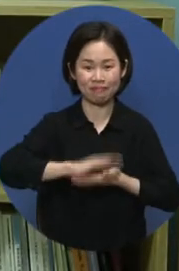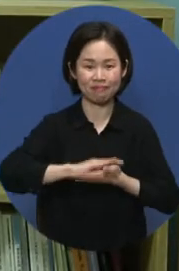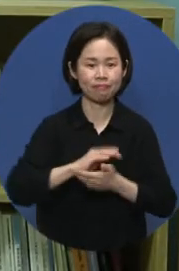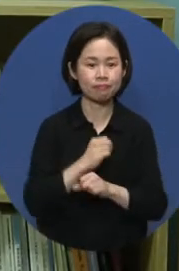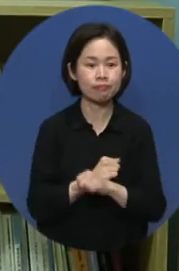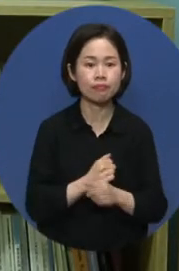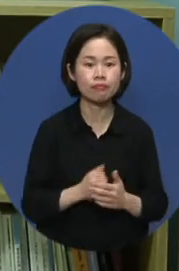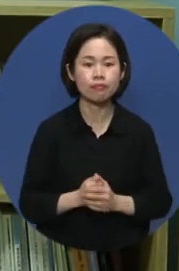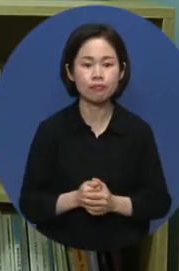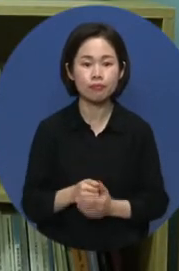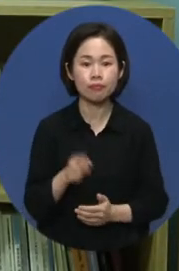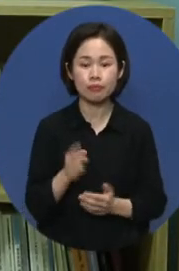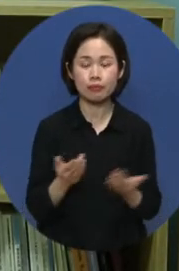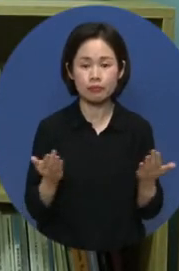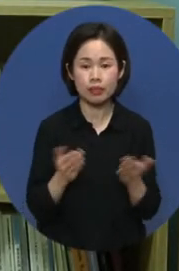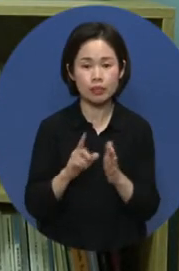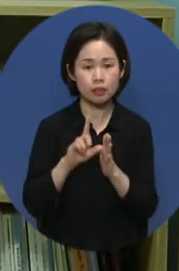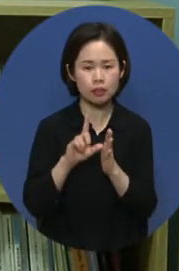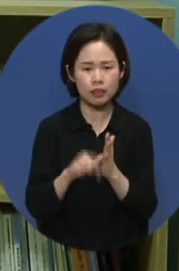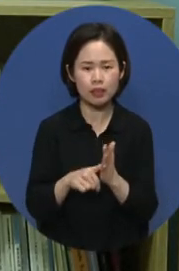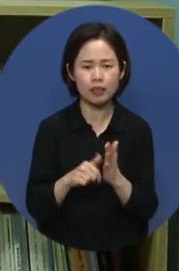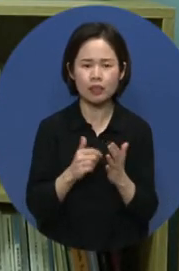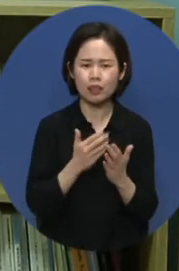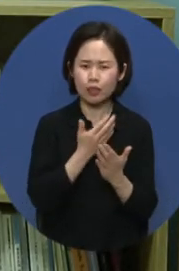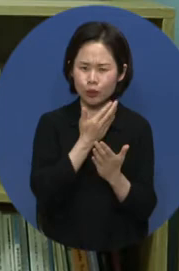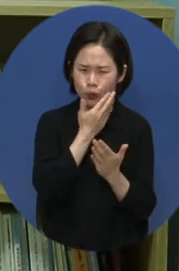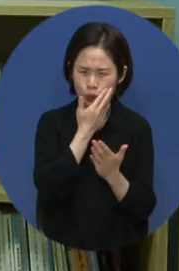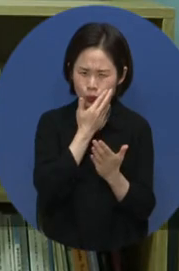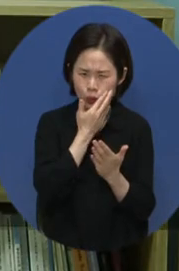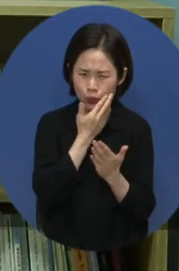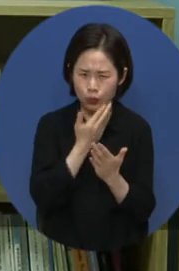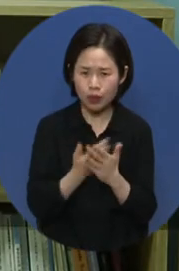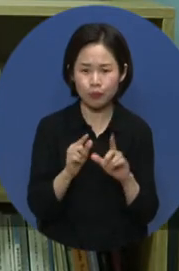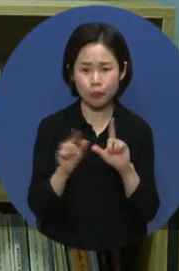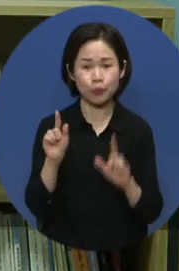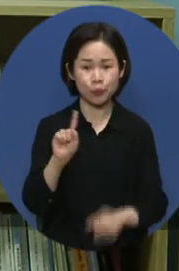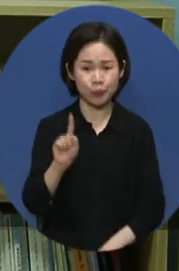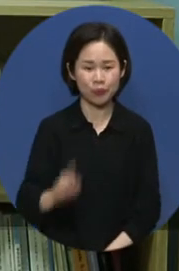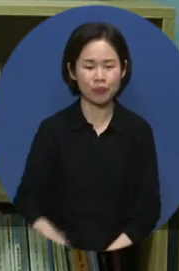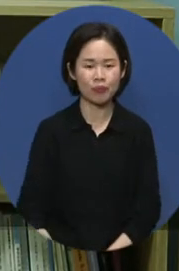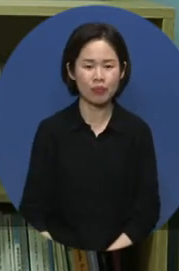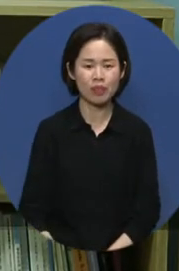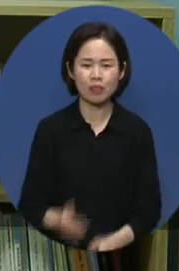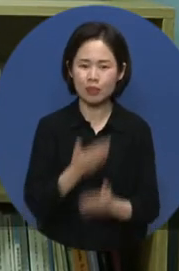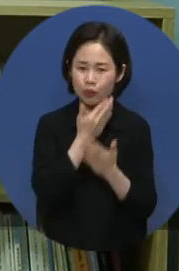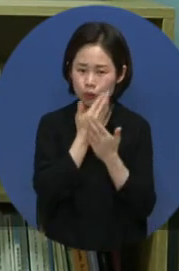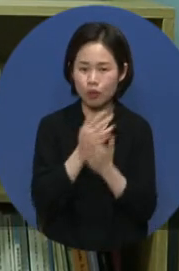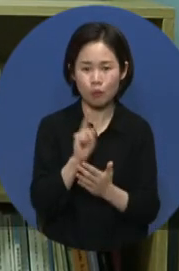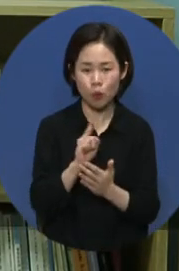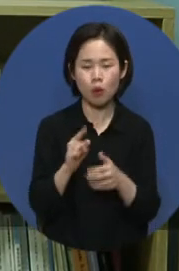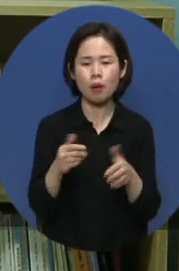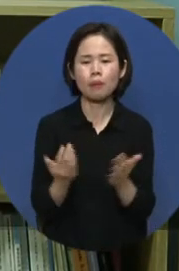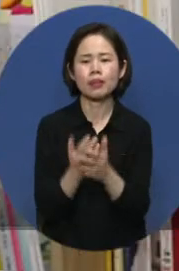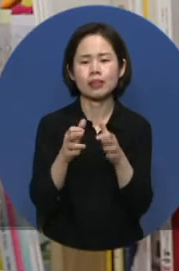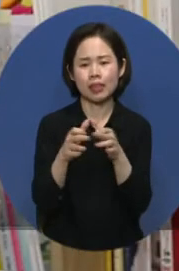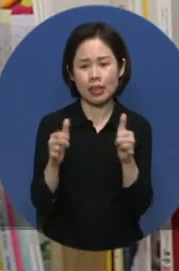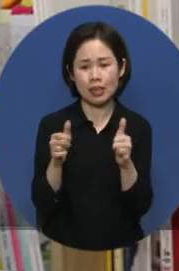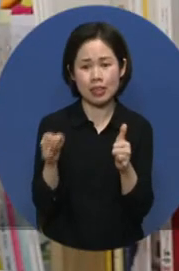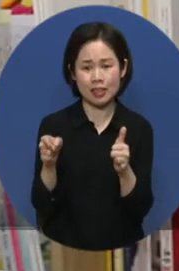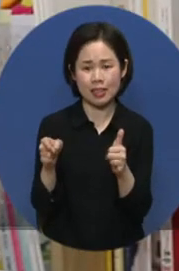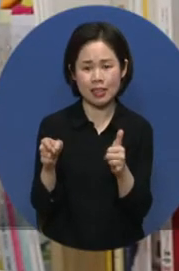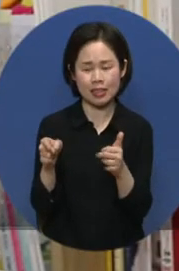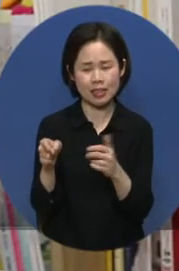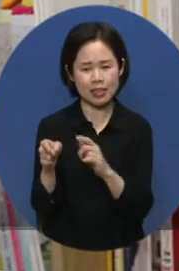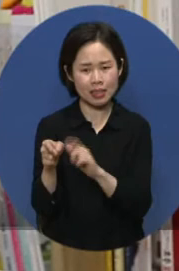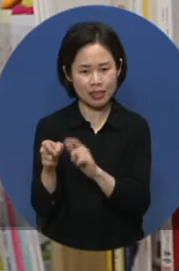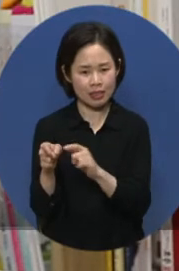함에 있어서 가장 중요하게 생각하는 건 어떤 게 있나요? 가장 중요하게 생각한 거는 당사자분들이요. 이 정보를